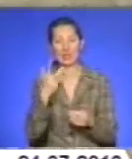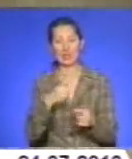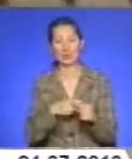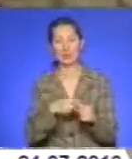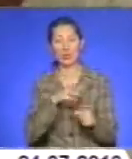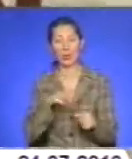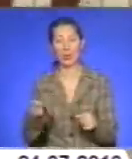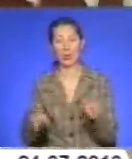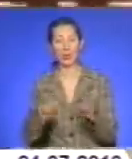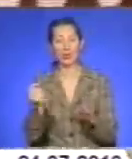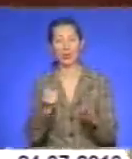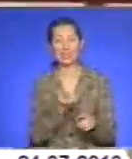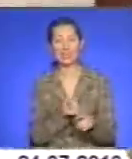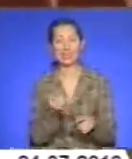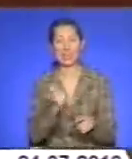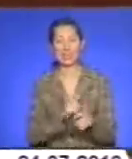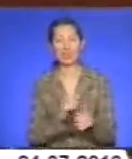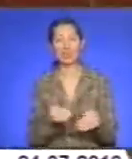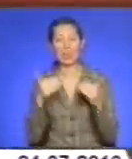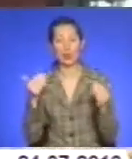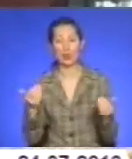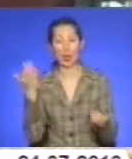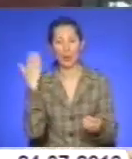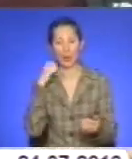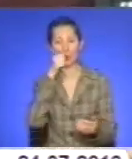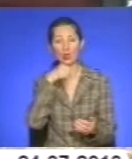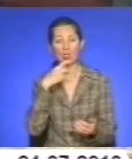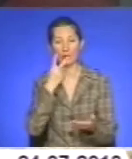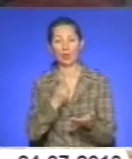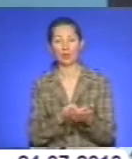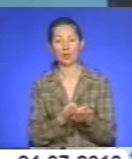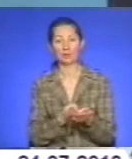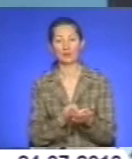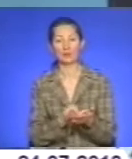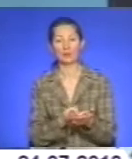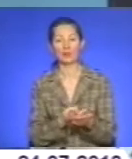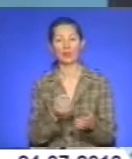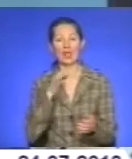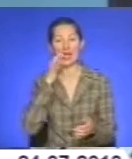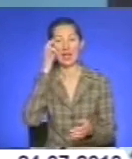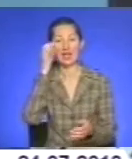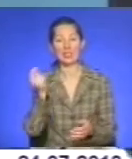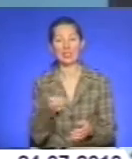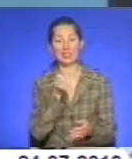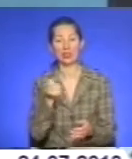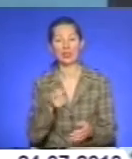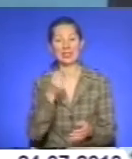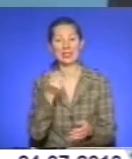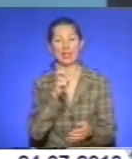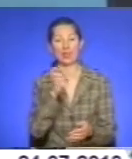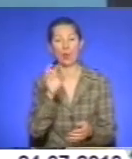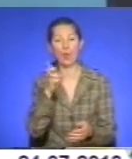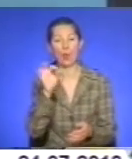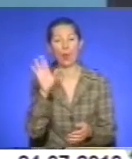значно перевищує минулорічний показник, зазначає профільний міністр. Ранні зернові та зернобобові обмолочено